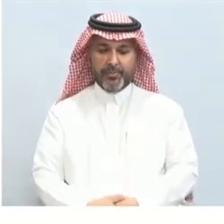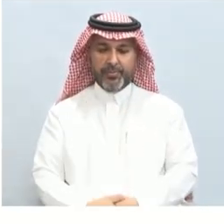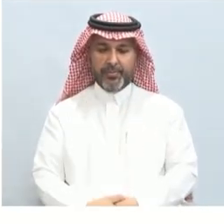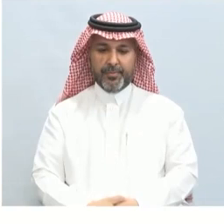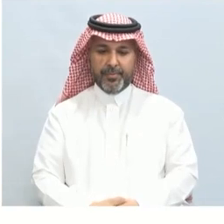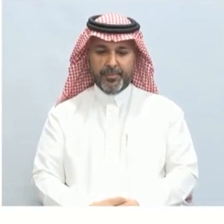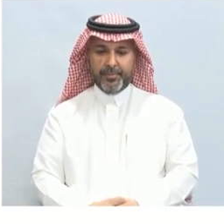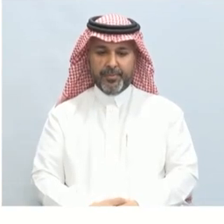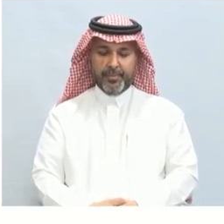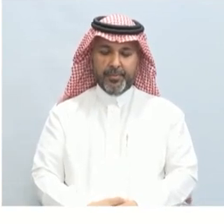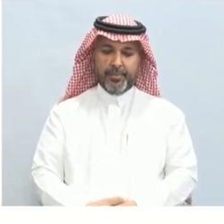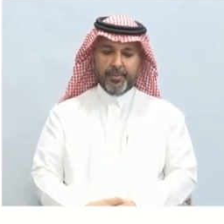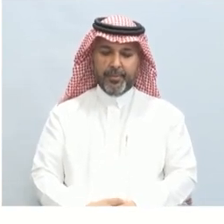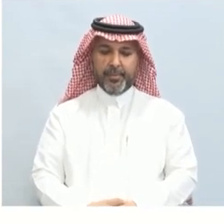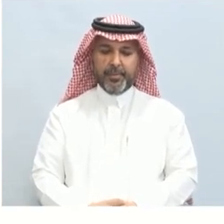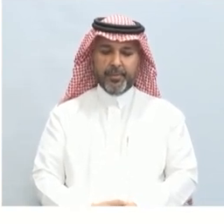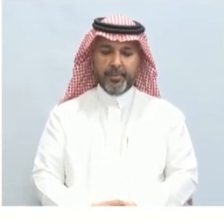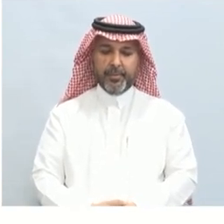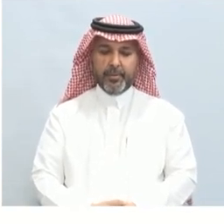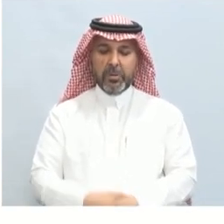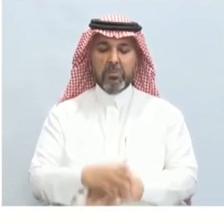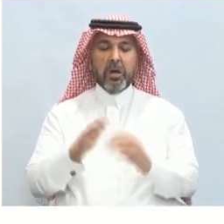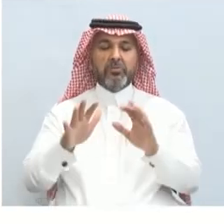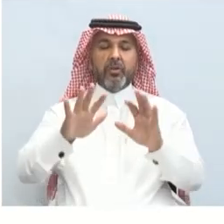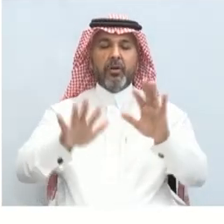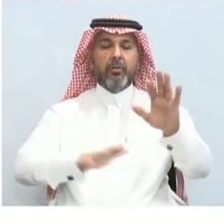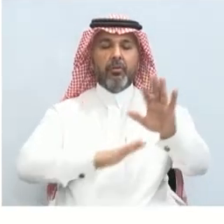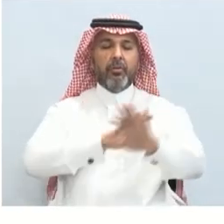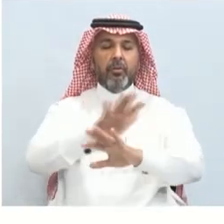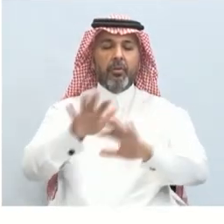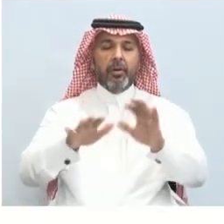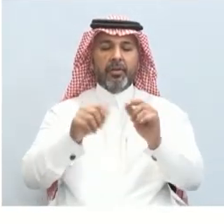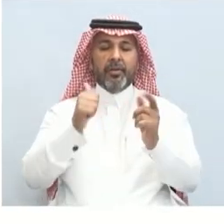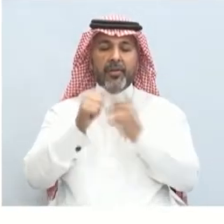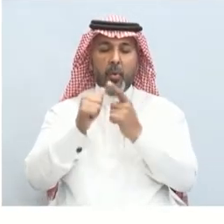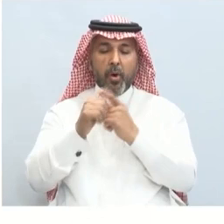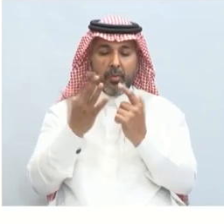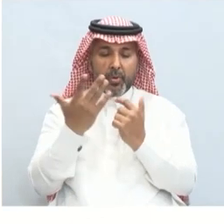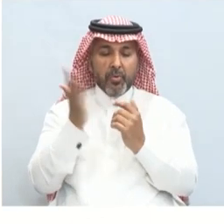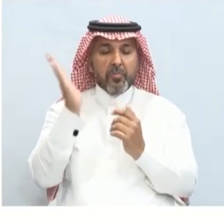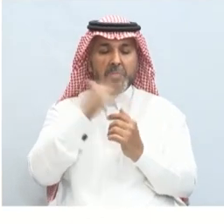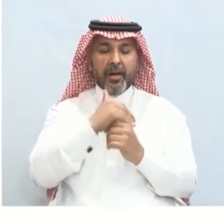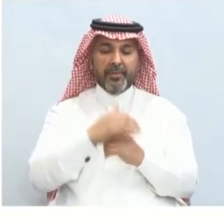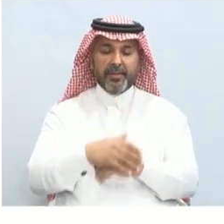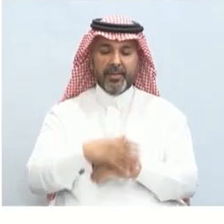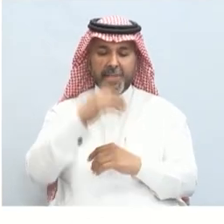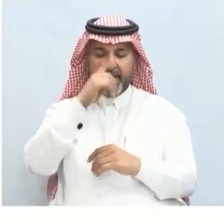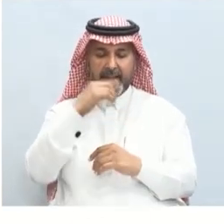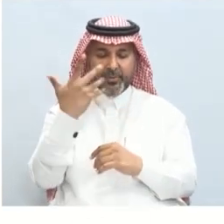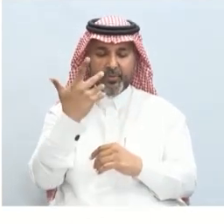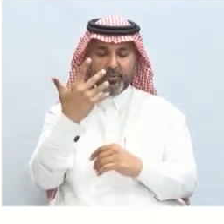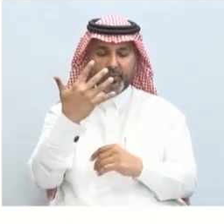وسعود على منضده دائريه عشوائيا هل في نقطه مرجعيه هنا اذا هنا هذا نقول عنه انه